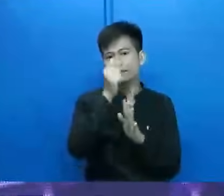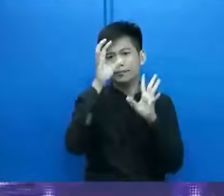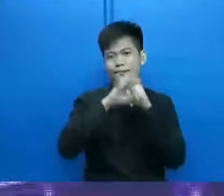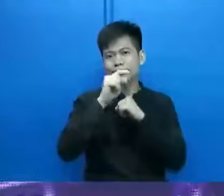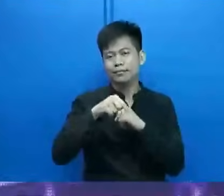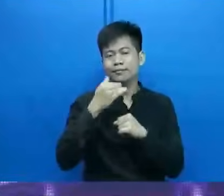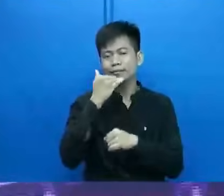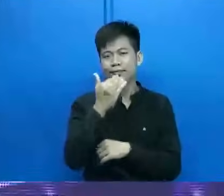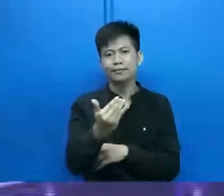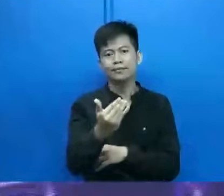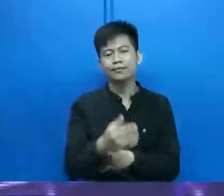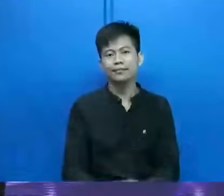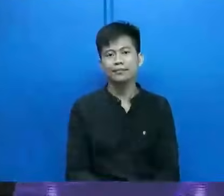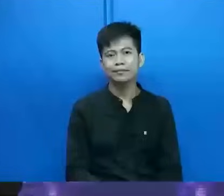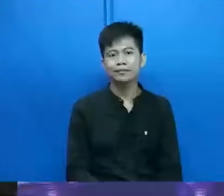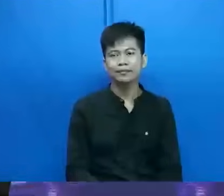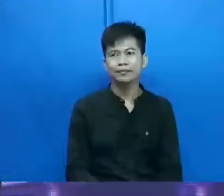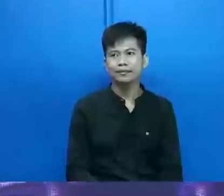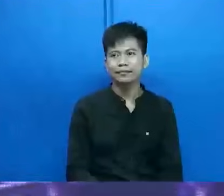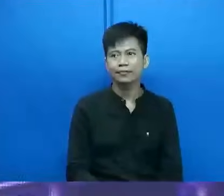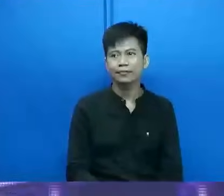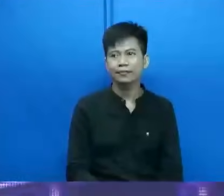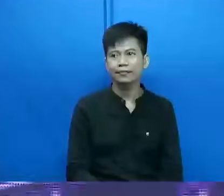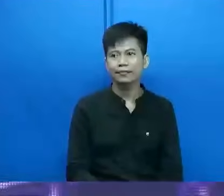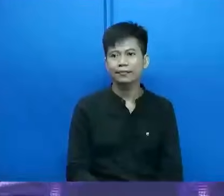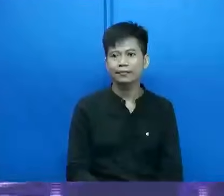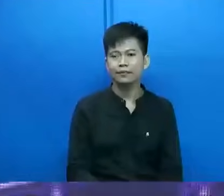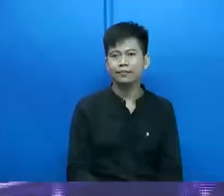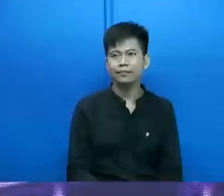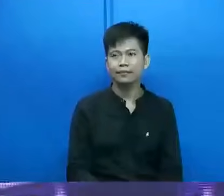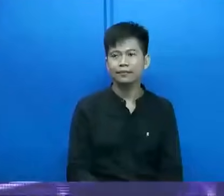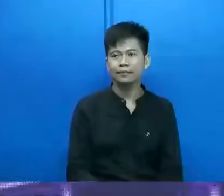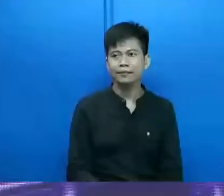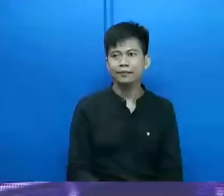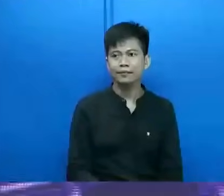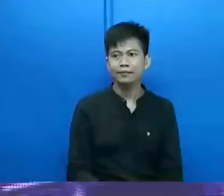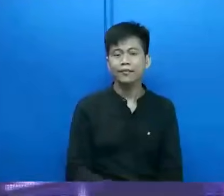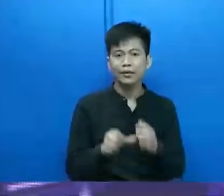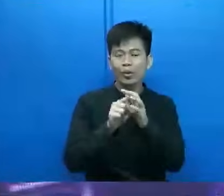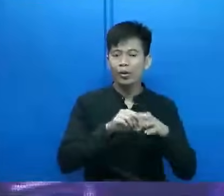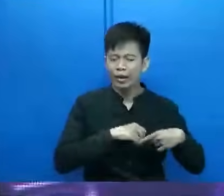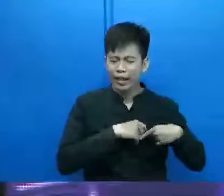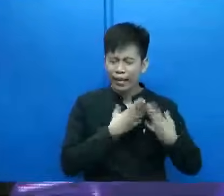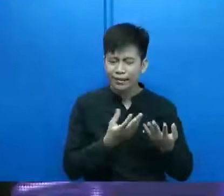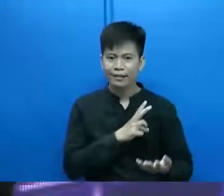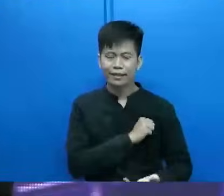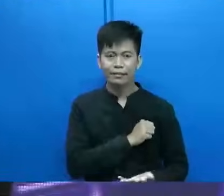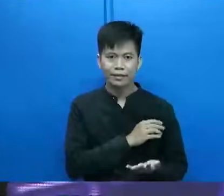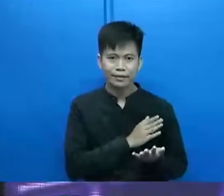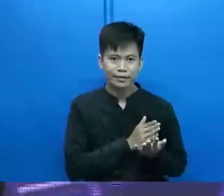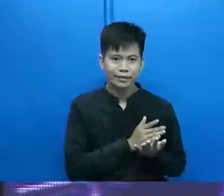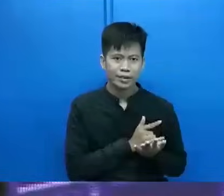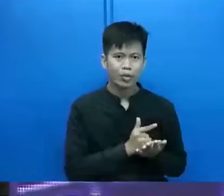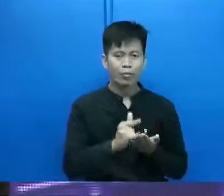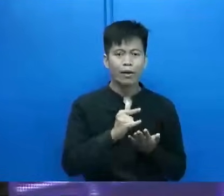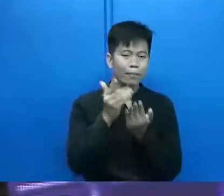kasih. Dan antum orang-orang yang menginspirasi insyaAllah. Dan tolong ikhlasan ya antum, istiqamah, dan